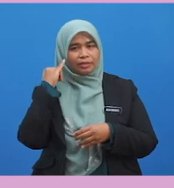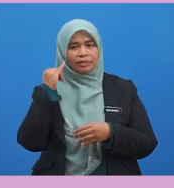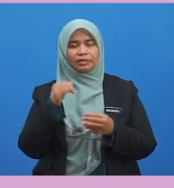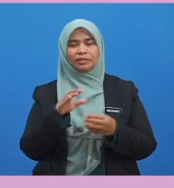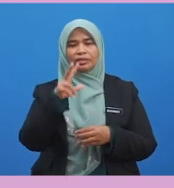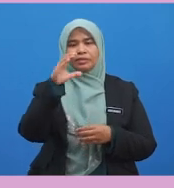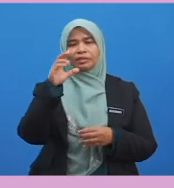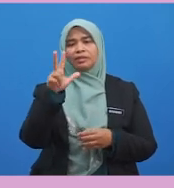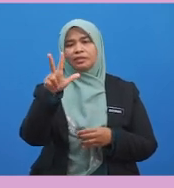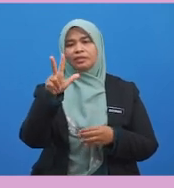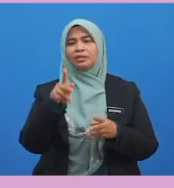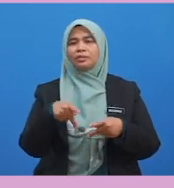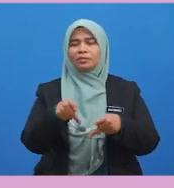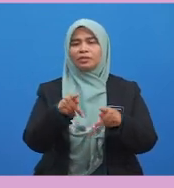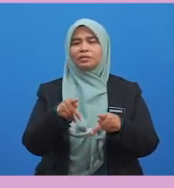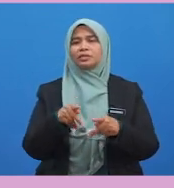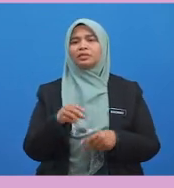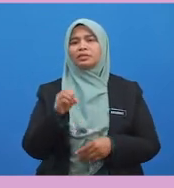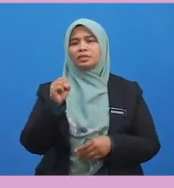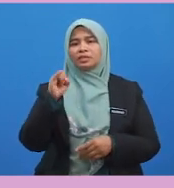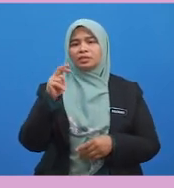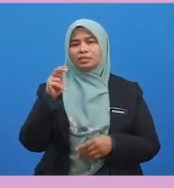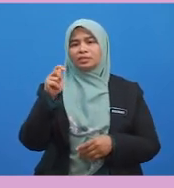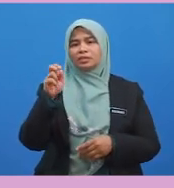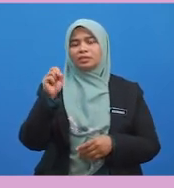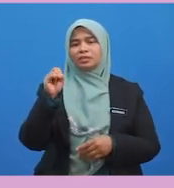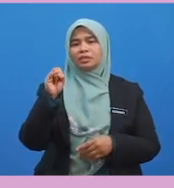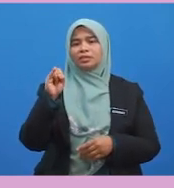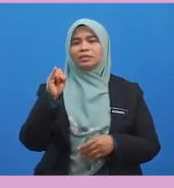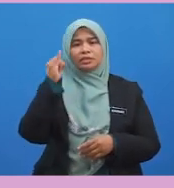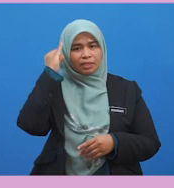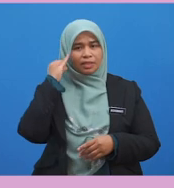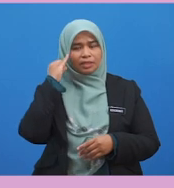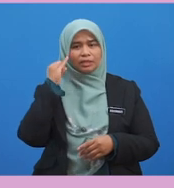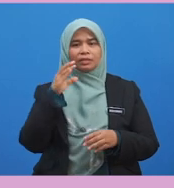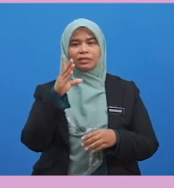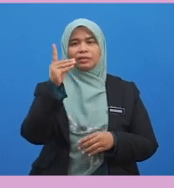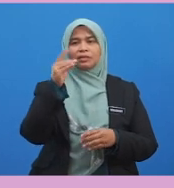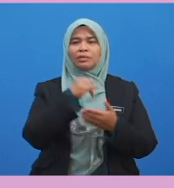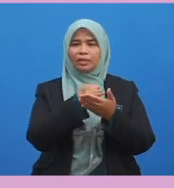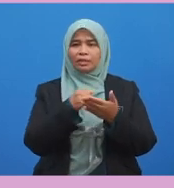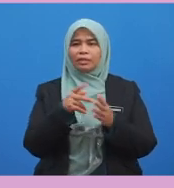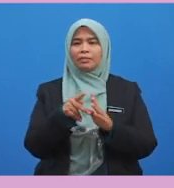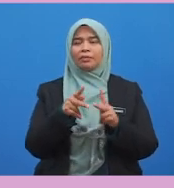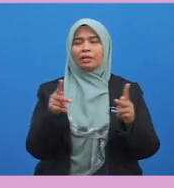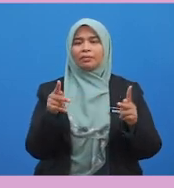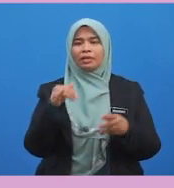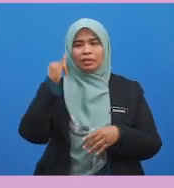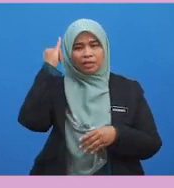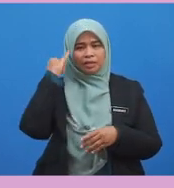Ketiga, proses mensintesis idea. Keempat, lakaran perkembangan